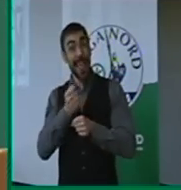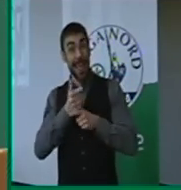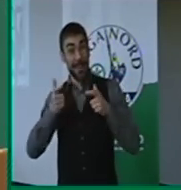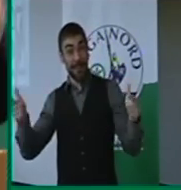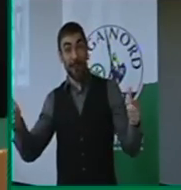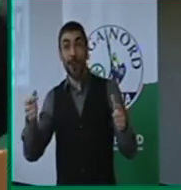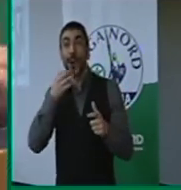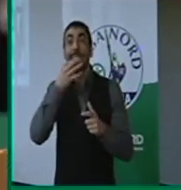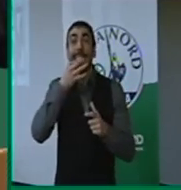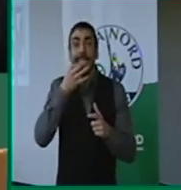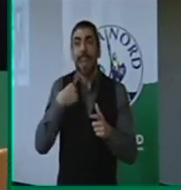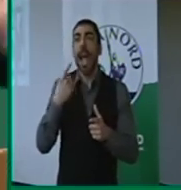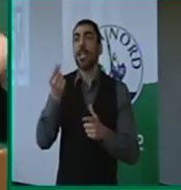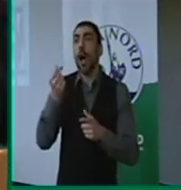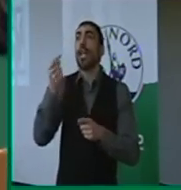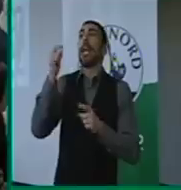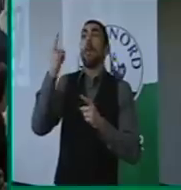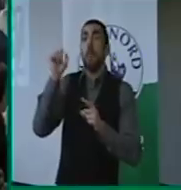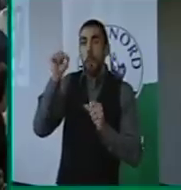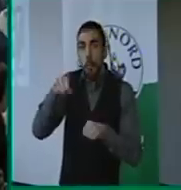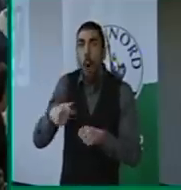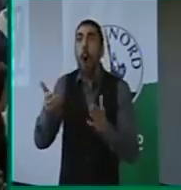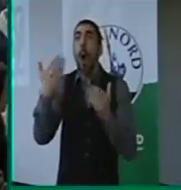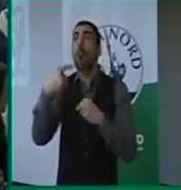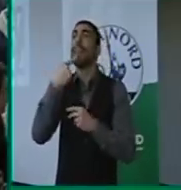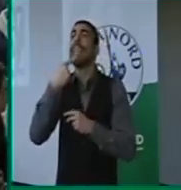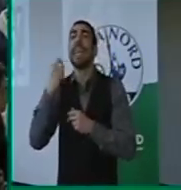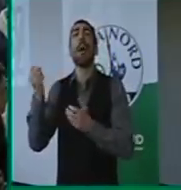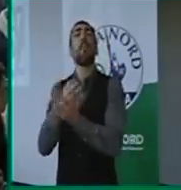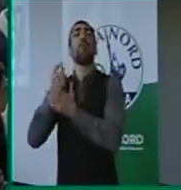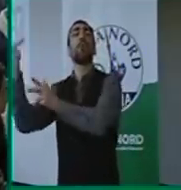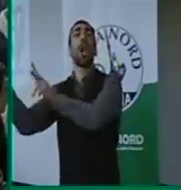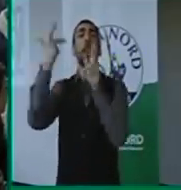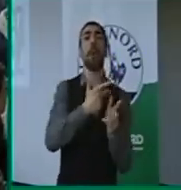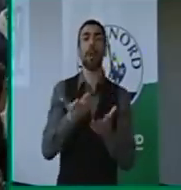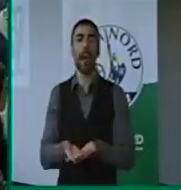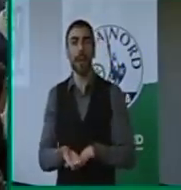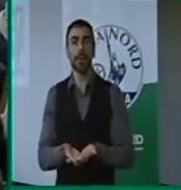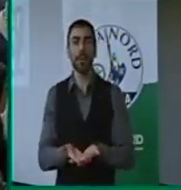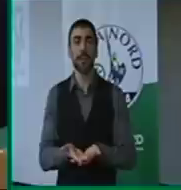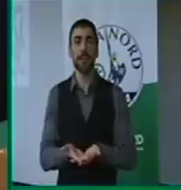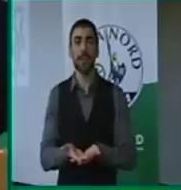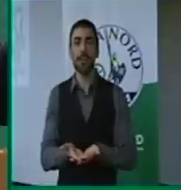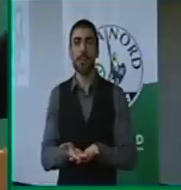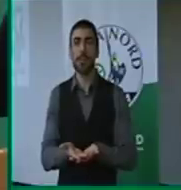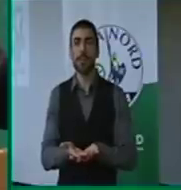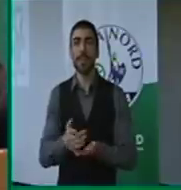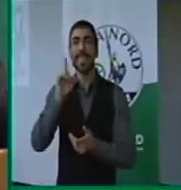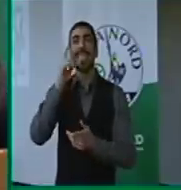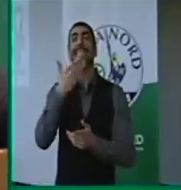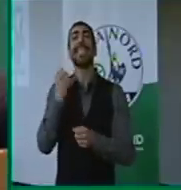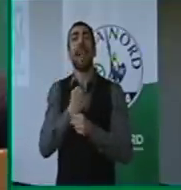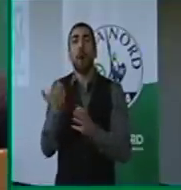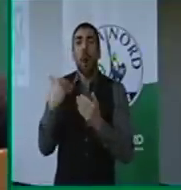significa che avremo i soldi anche per comprare i prodotti importati chi ha perso il lavoro non compra